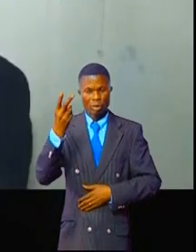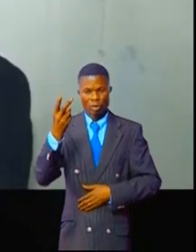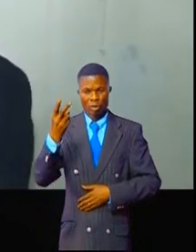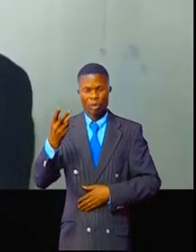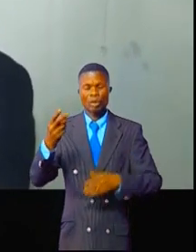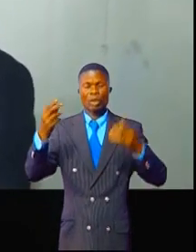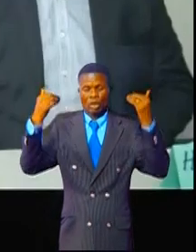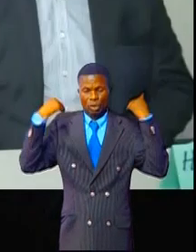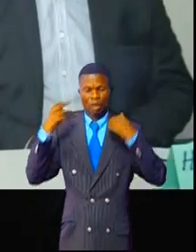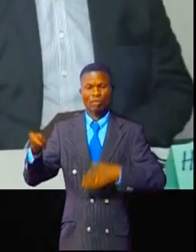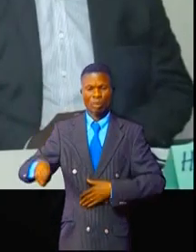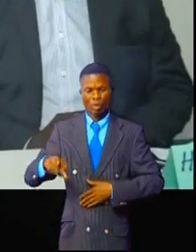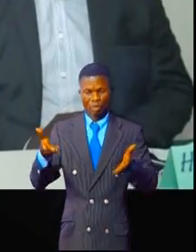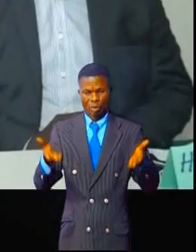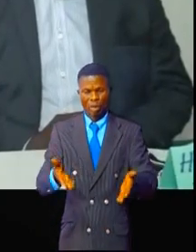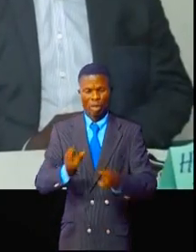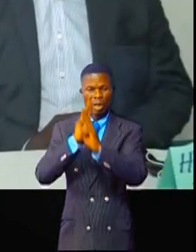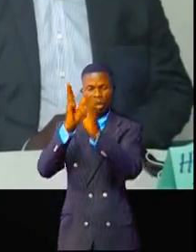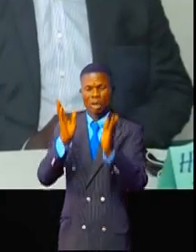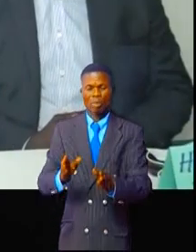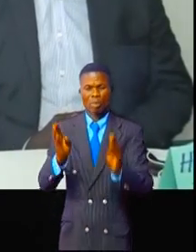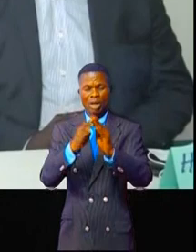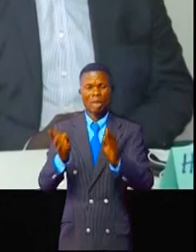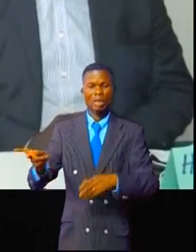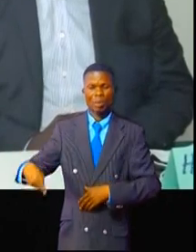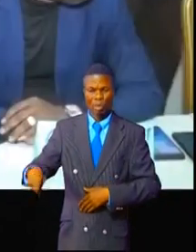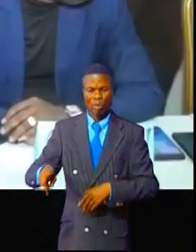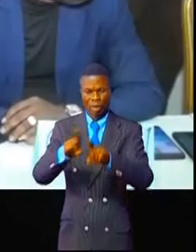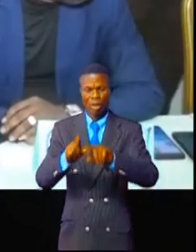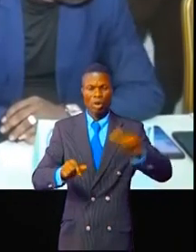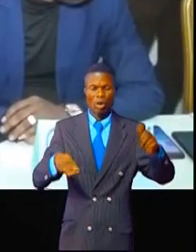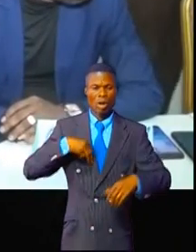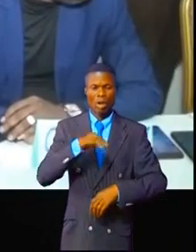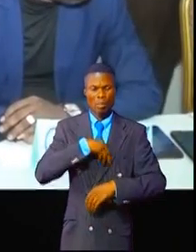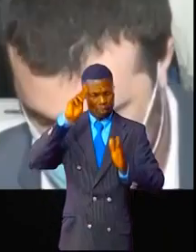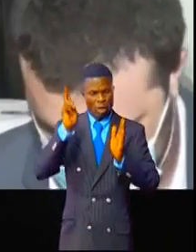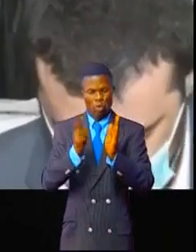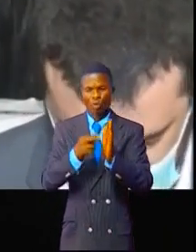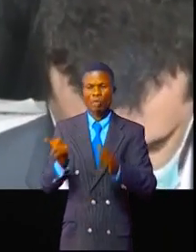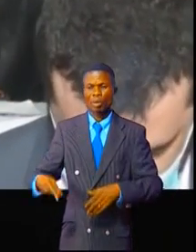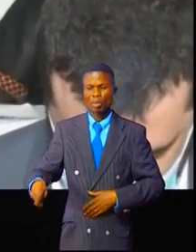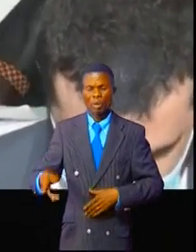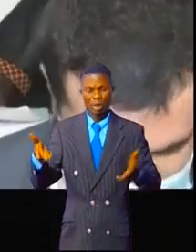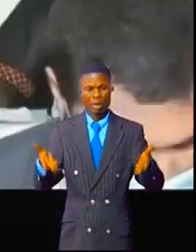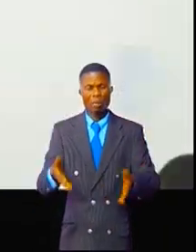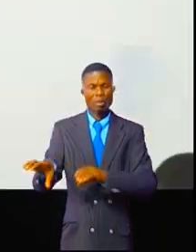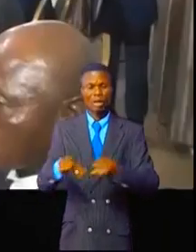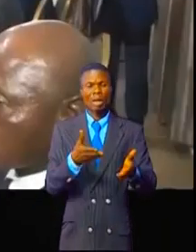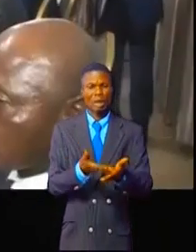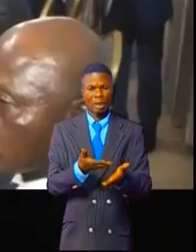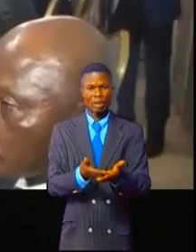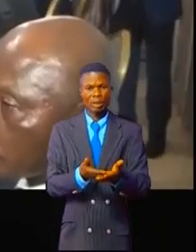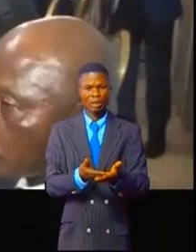provincial du rapporteur de l'assemblée provinciale ainsi que d'autres membres du gouverneur provincial présent à la cérémonie